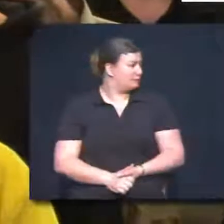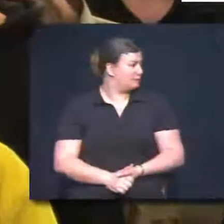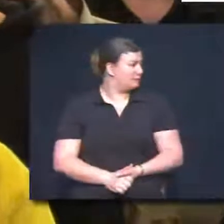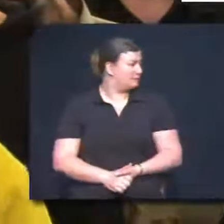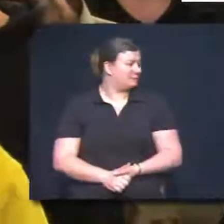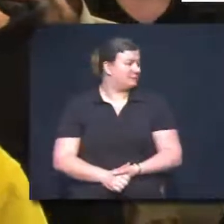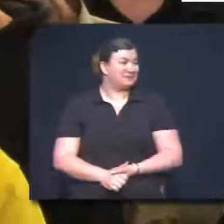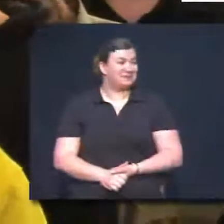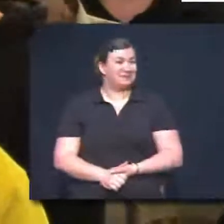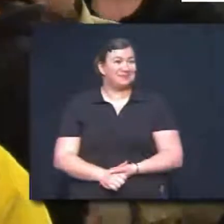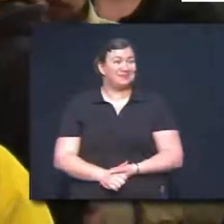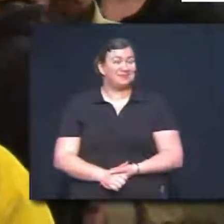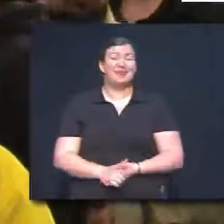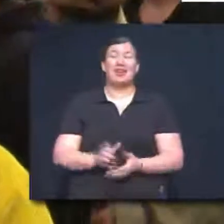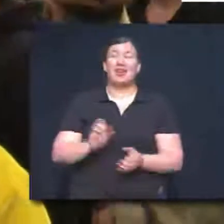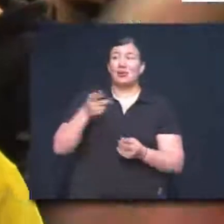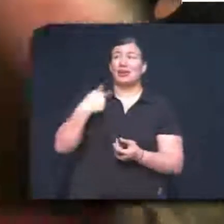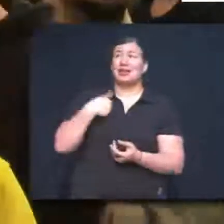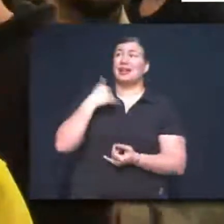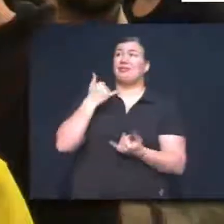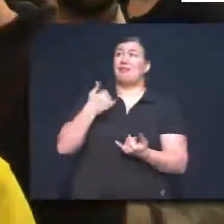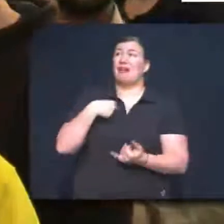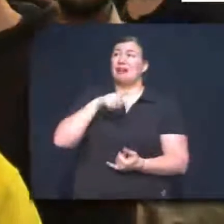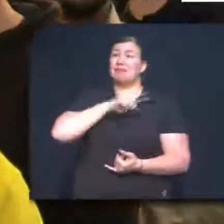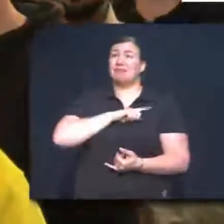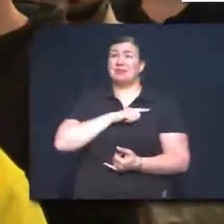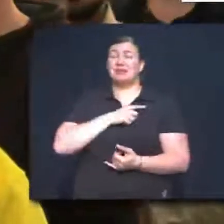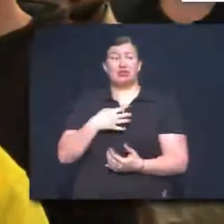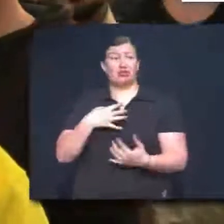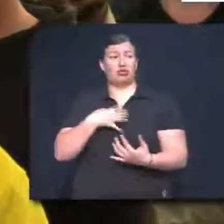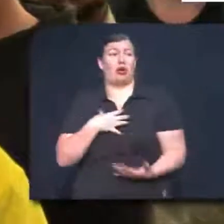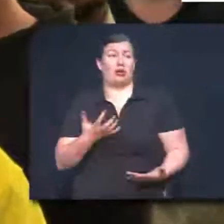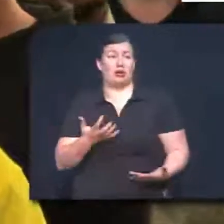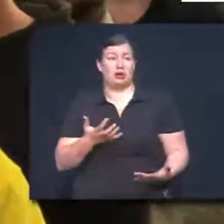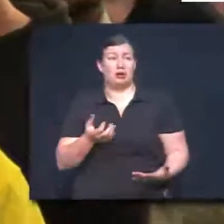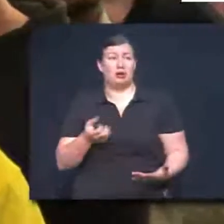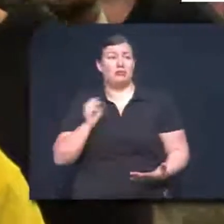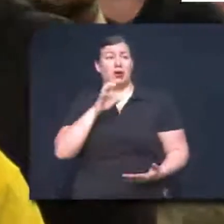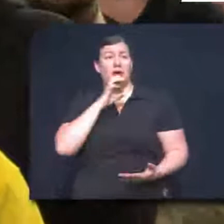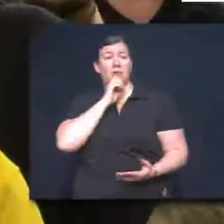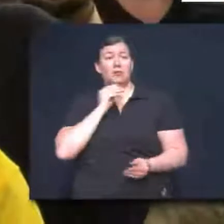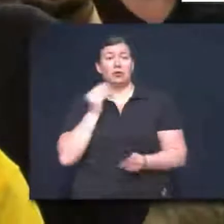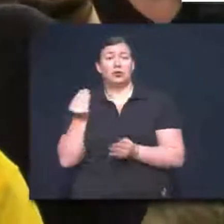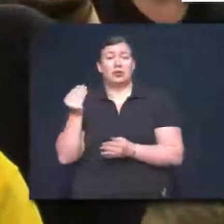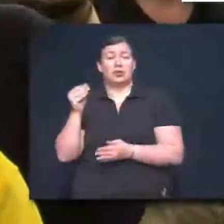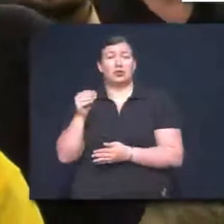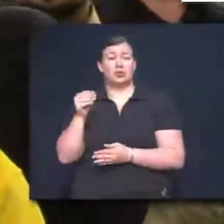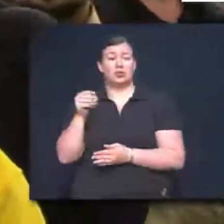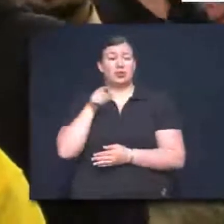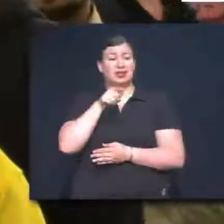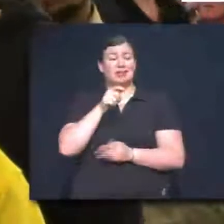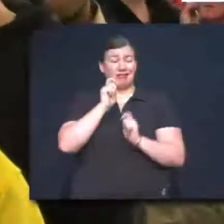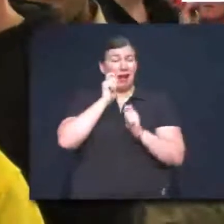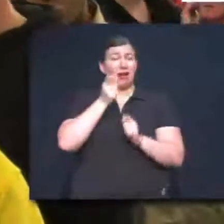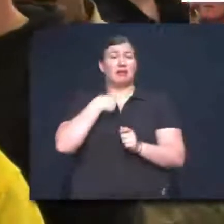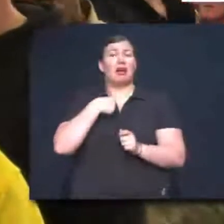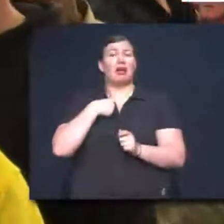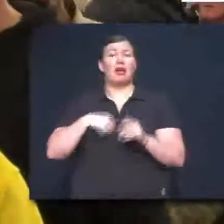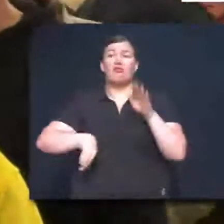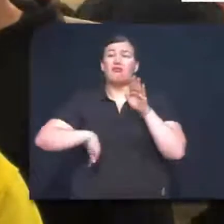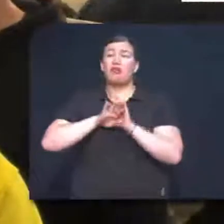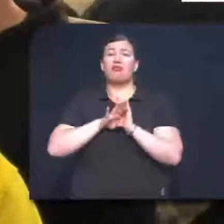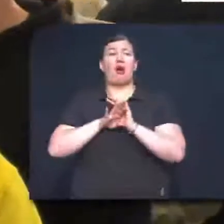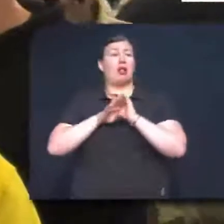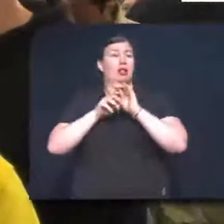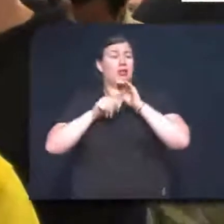ja ich bin gerade mittelschwer geschockt deswegen möchte ich gerne dazu sagen ich unterstütze diesen Antrag